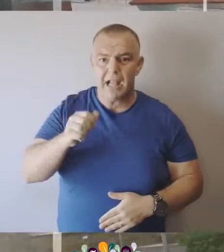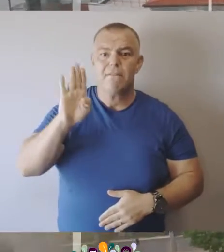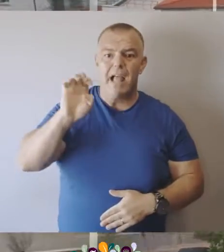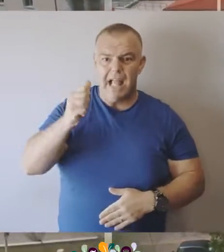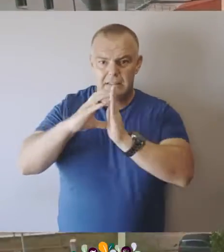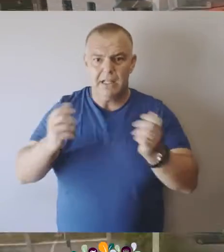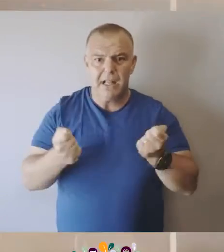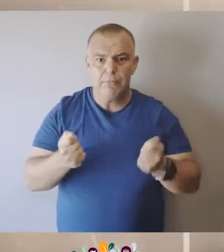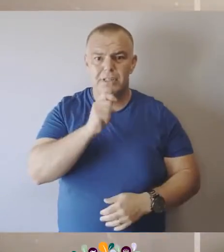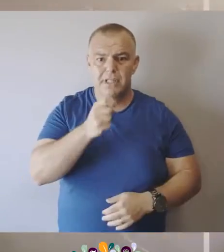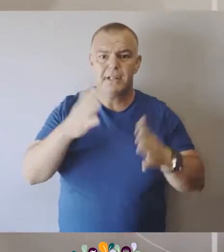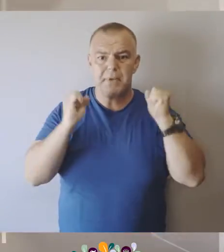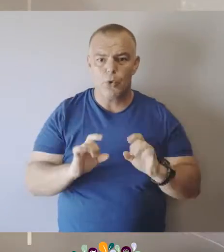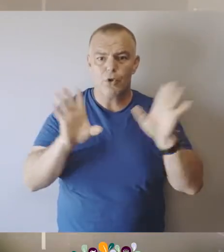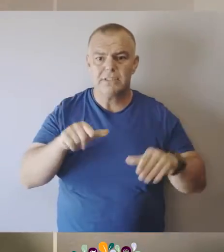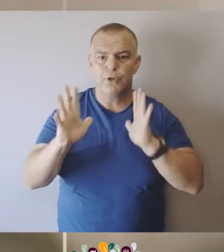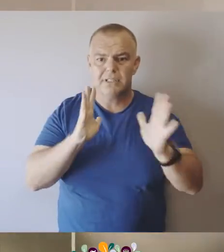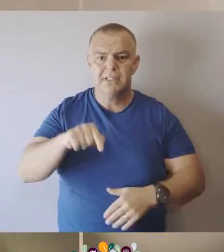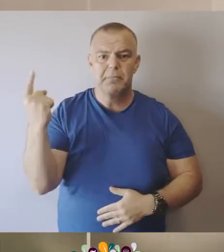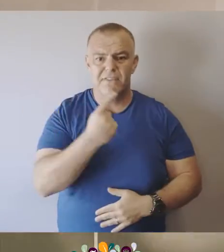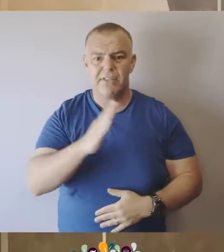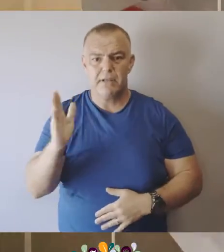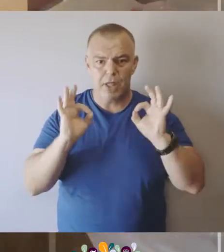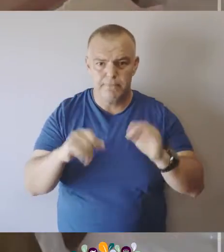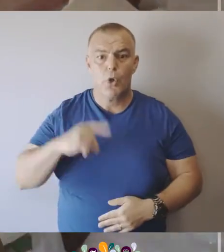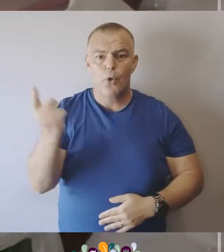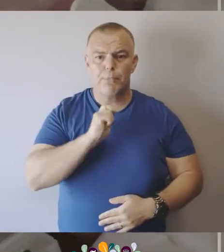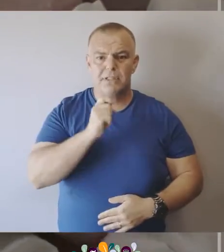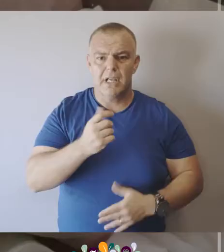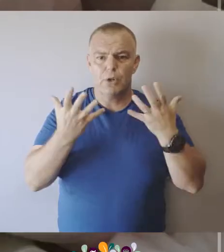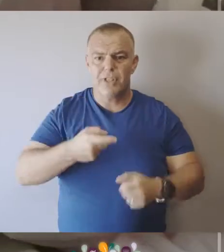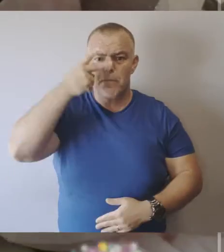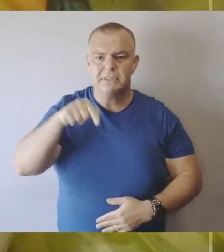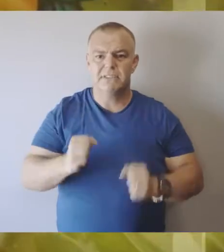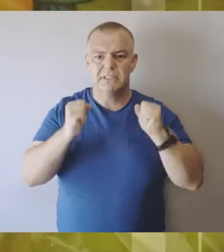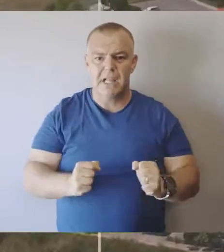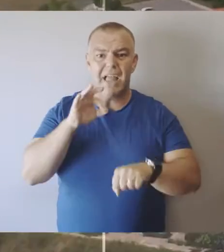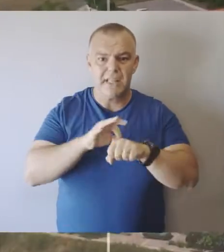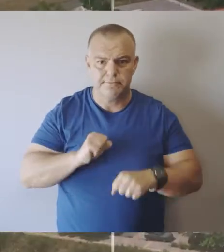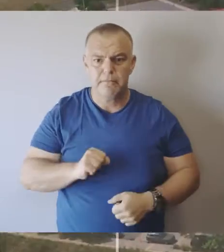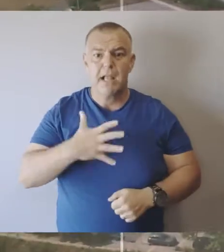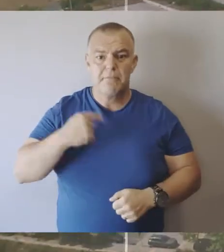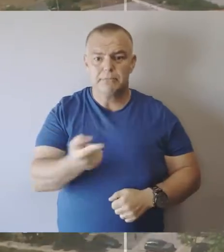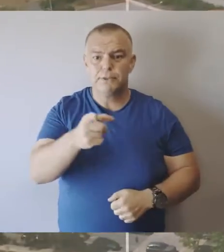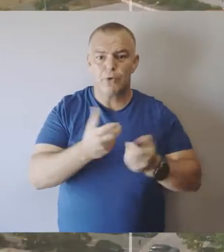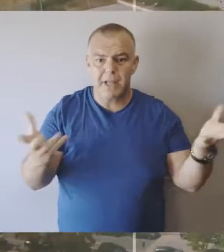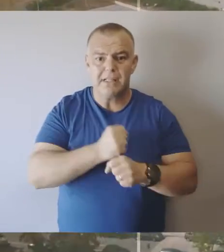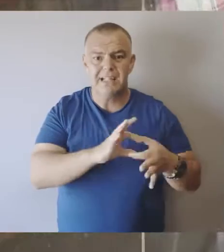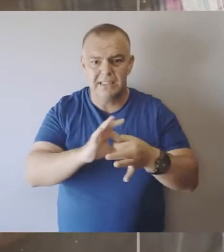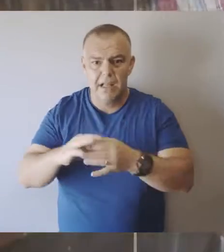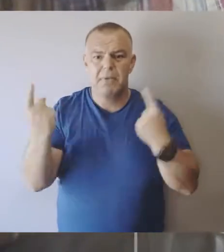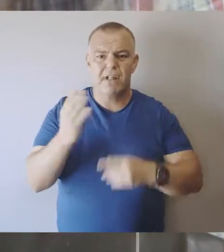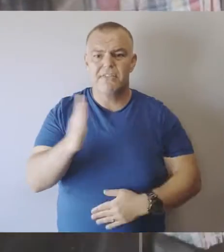Δυτικής Μακεδονίας. Όλοι έχουν δικαίωμα στα βασικά αγαθά. Εμείς τα προσφέρουμε και συνεχίζουμε. Περιφέρεια Δυτικής